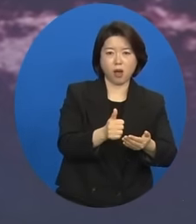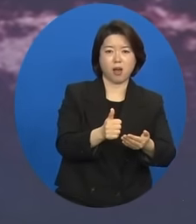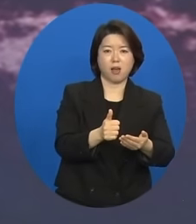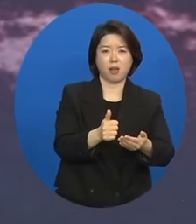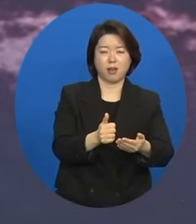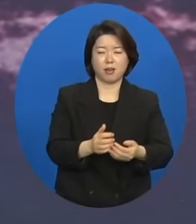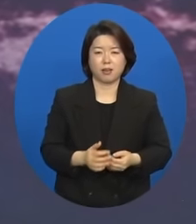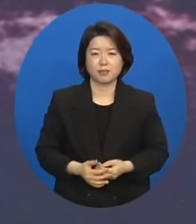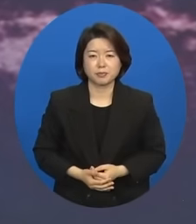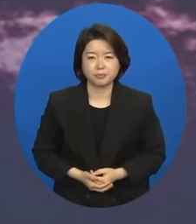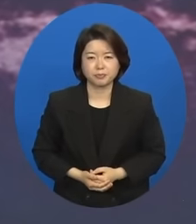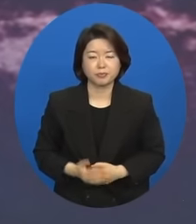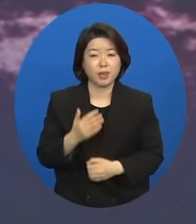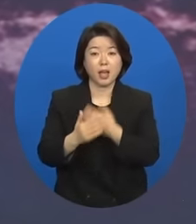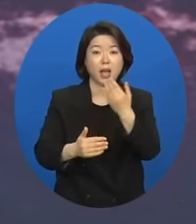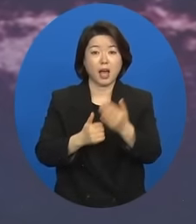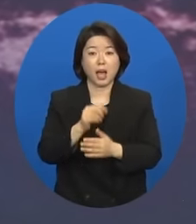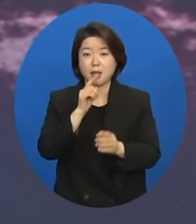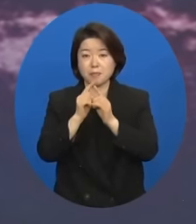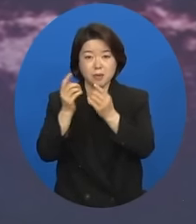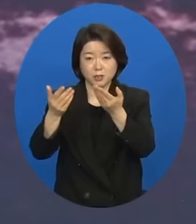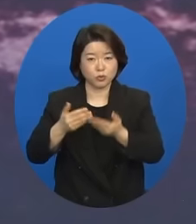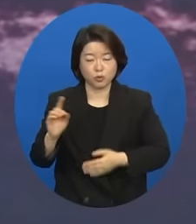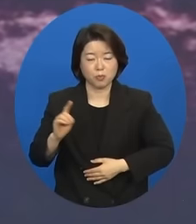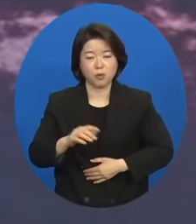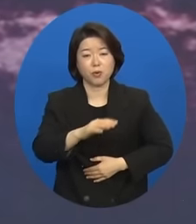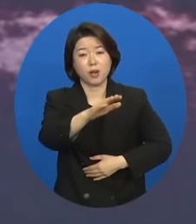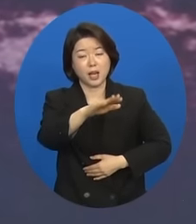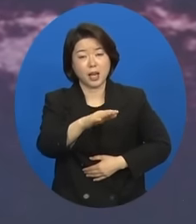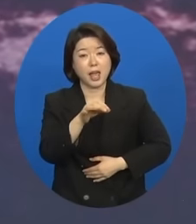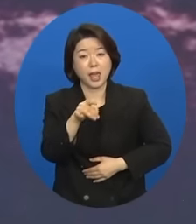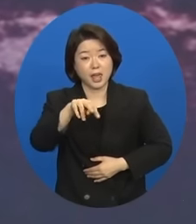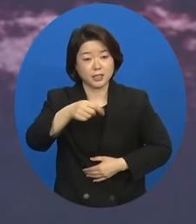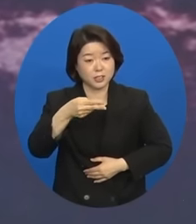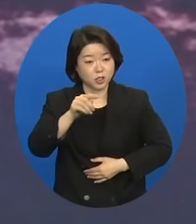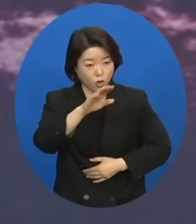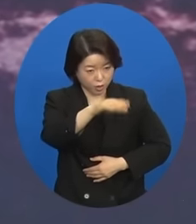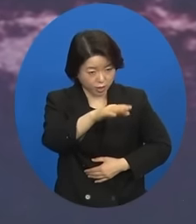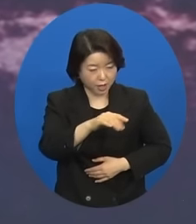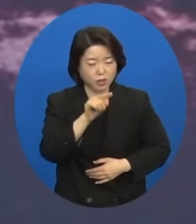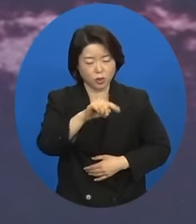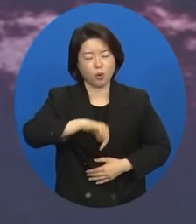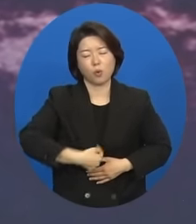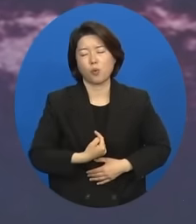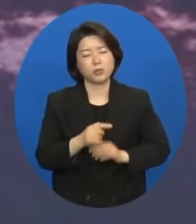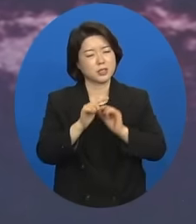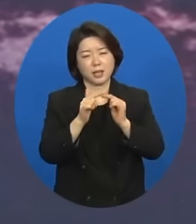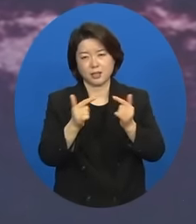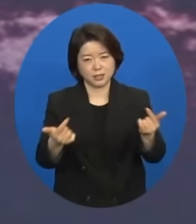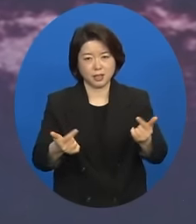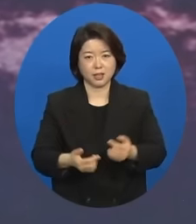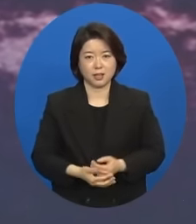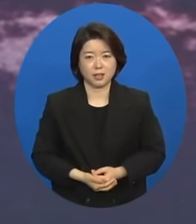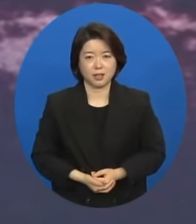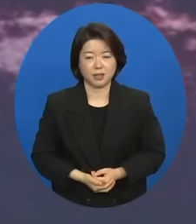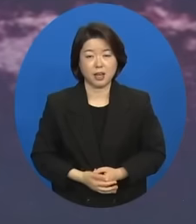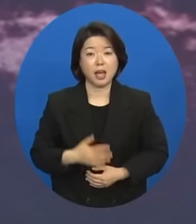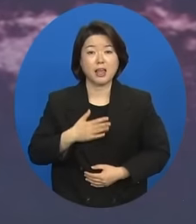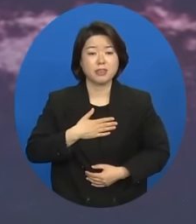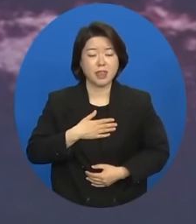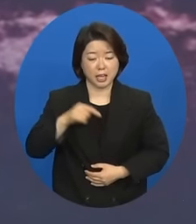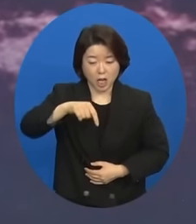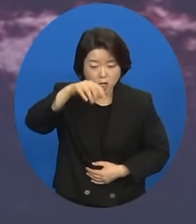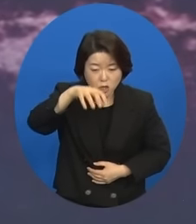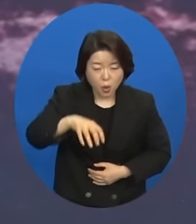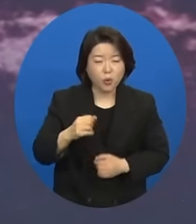찾아오셨다 하나님이 뭐라고 하셨냐면 에스더 너는 혼자가 아니야 내가